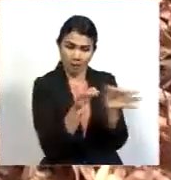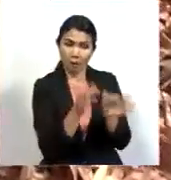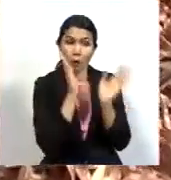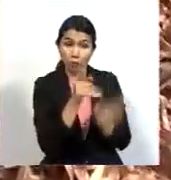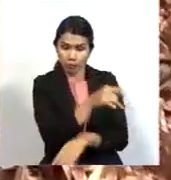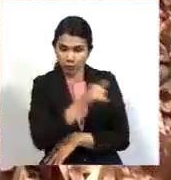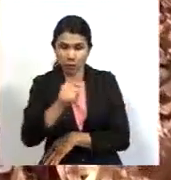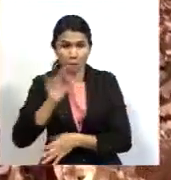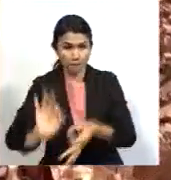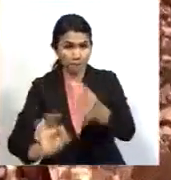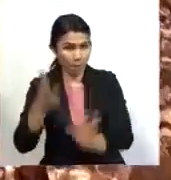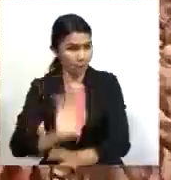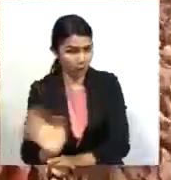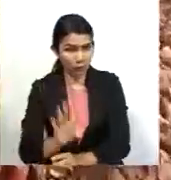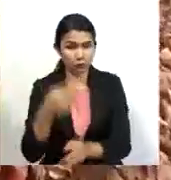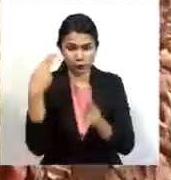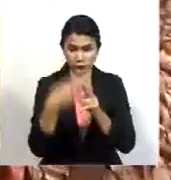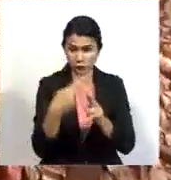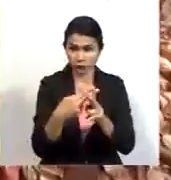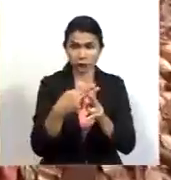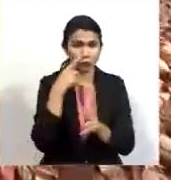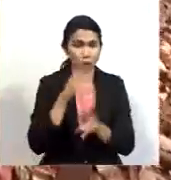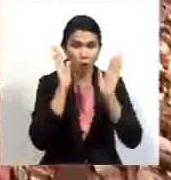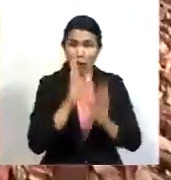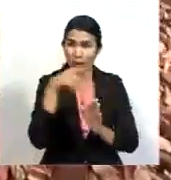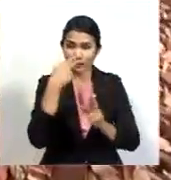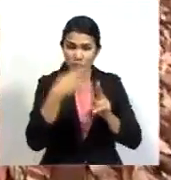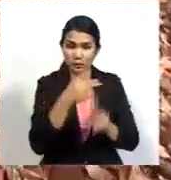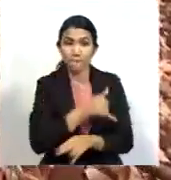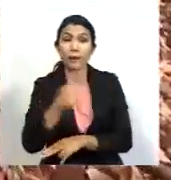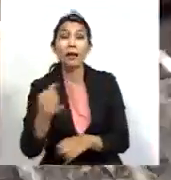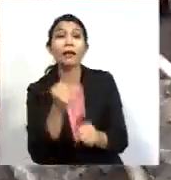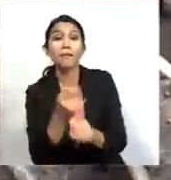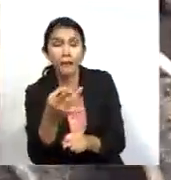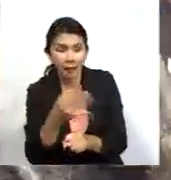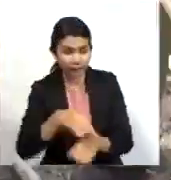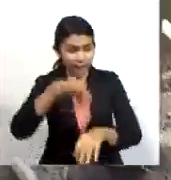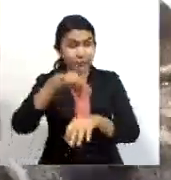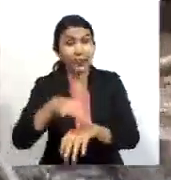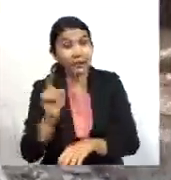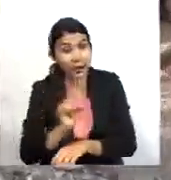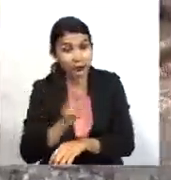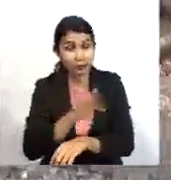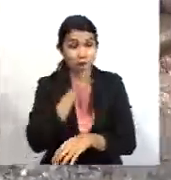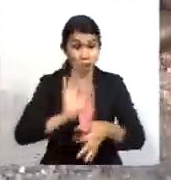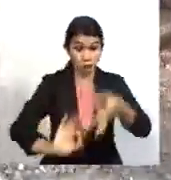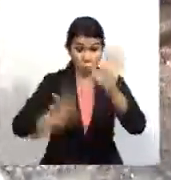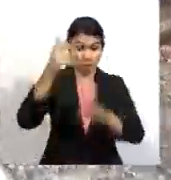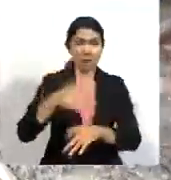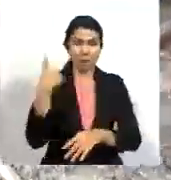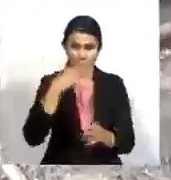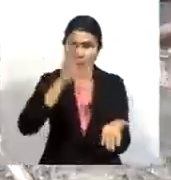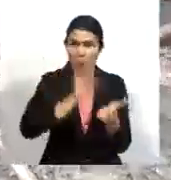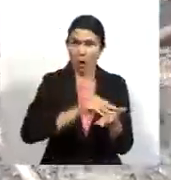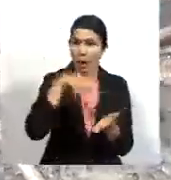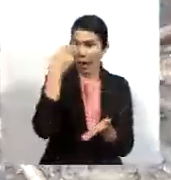าไม่ให้ไปเผาป่าโดยจะจดชื่อคนเข้าออกป่าทุกคนว่าเข้าไปทำอะไรอยู่ตรงจุดไหนหากเกิดไฟป่าจะได้มีข้อ